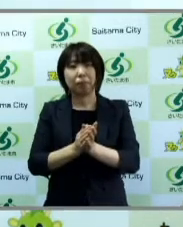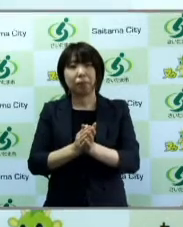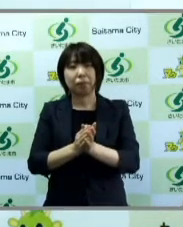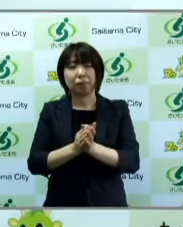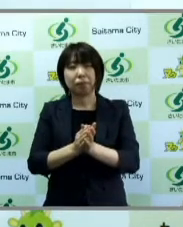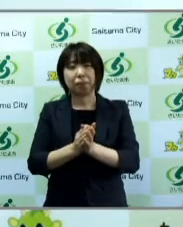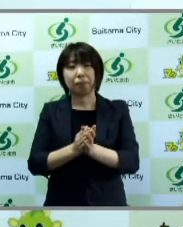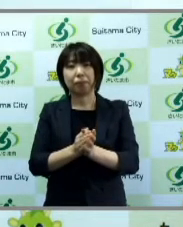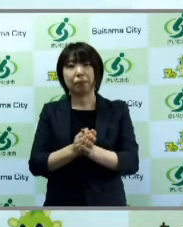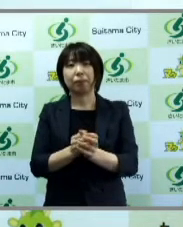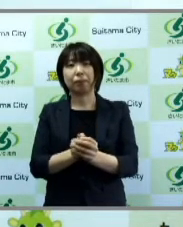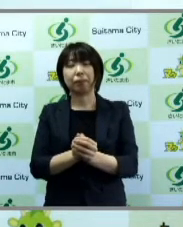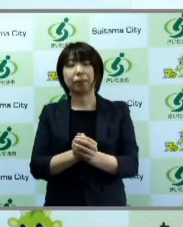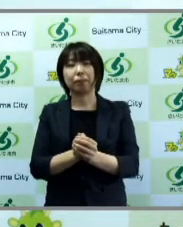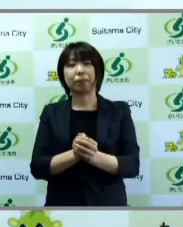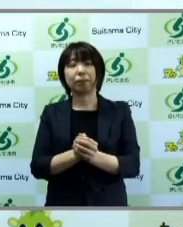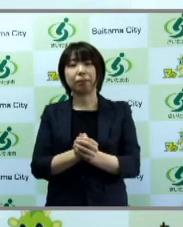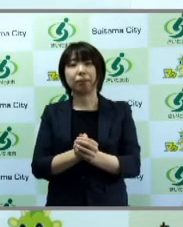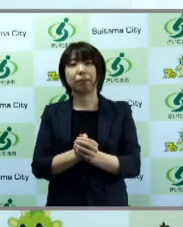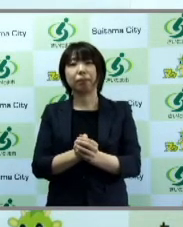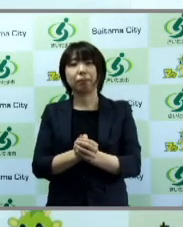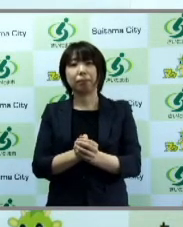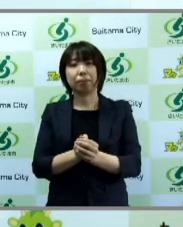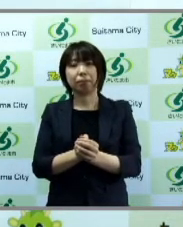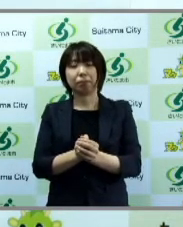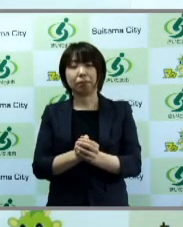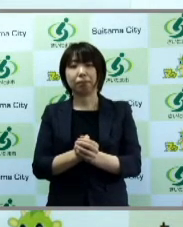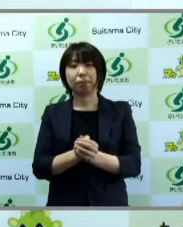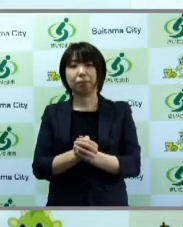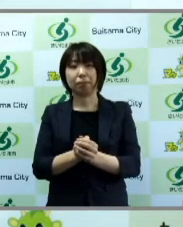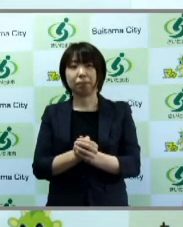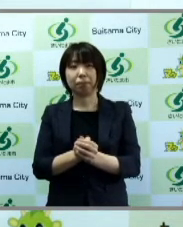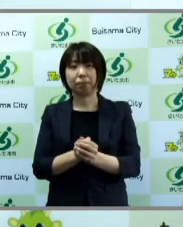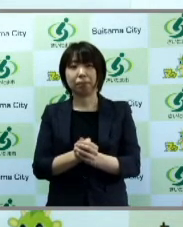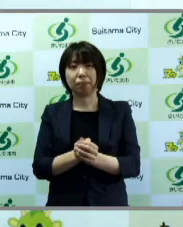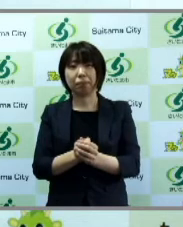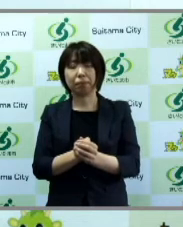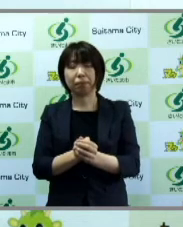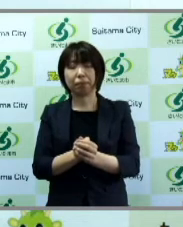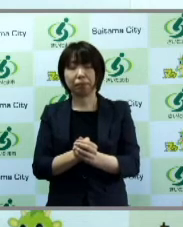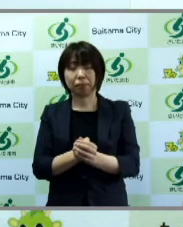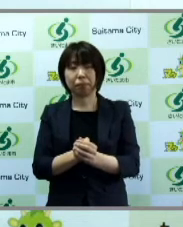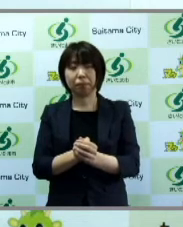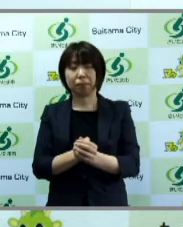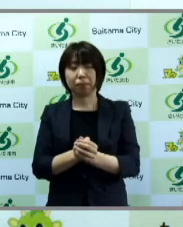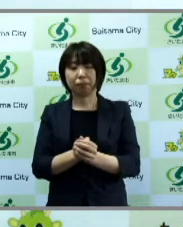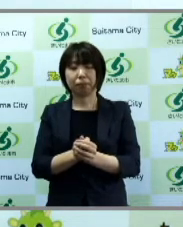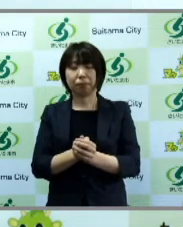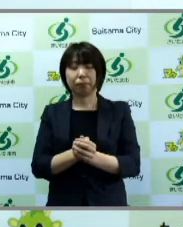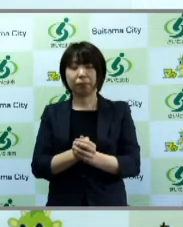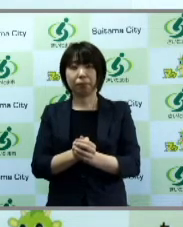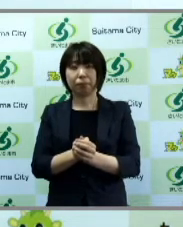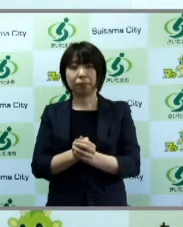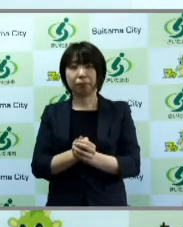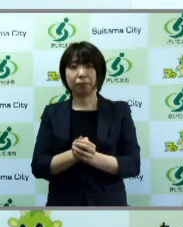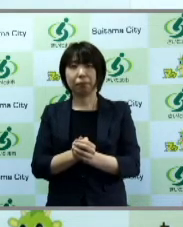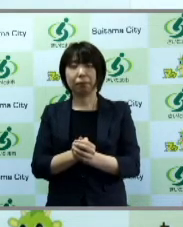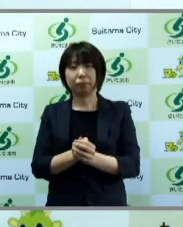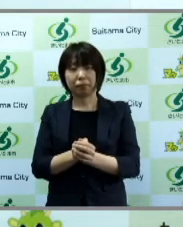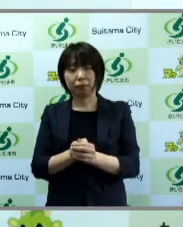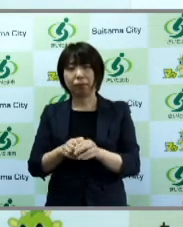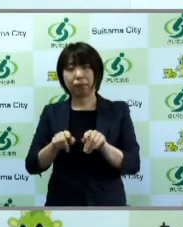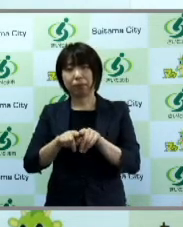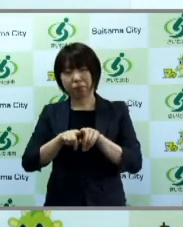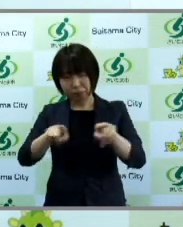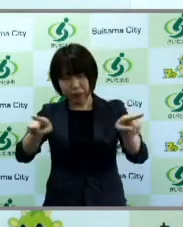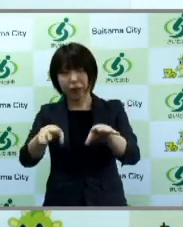げるということがその本筋でありますよということを言われていて、それについてそれをチェックしたりとか